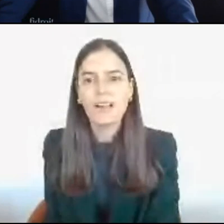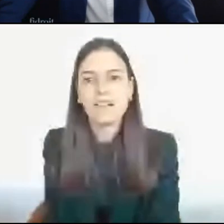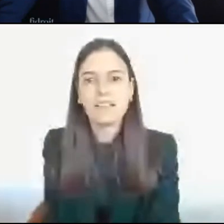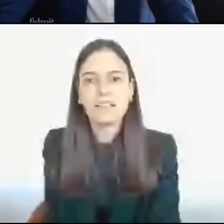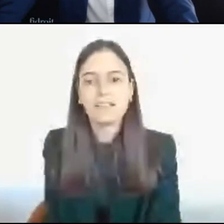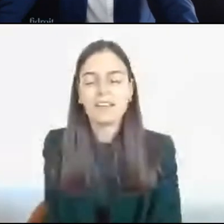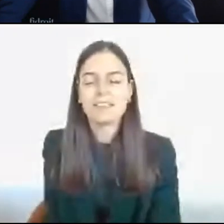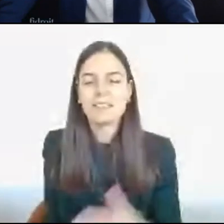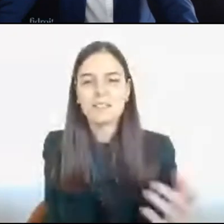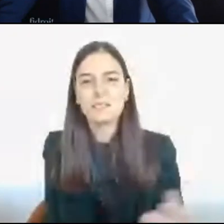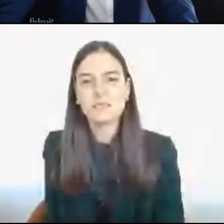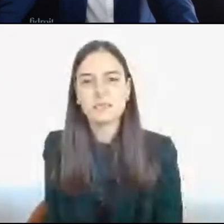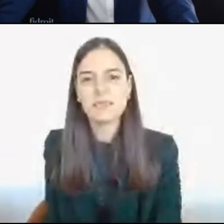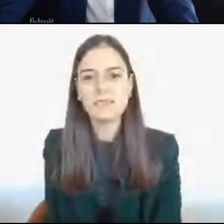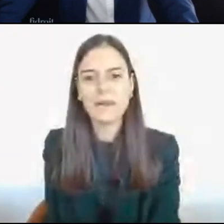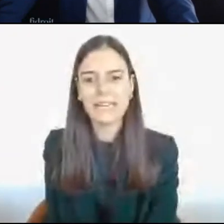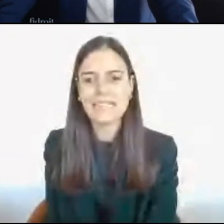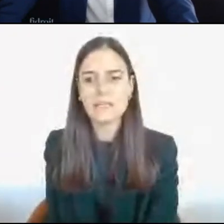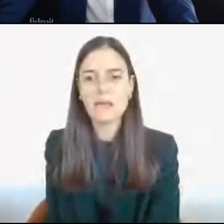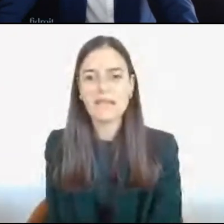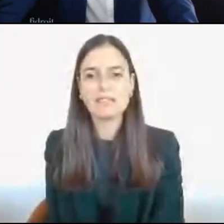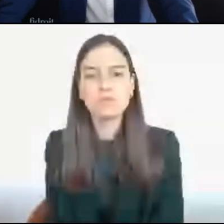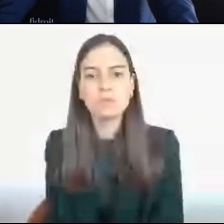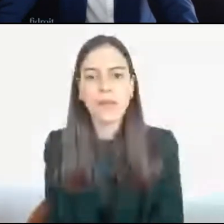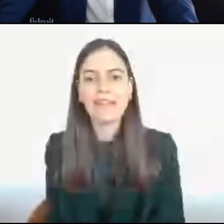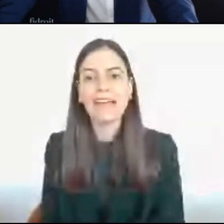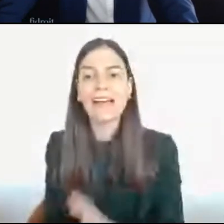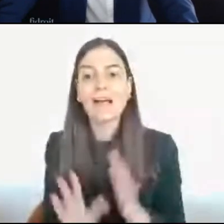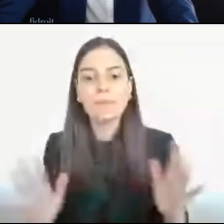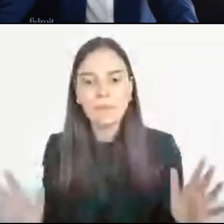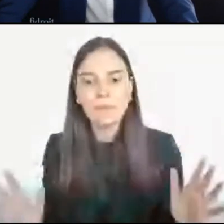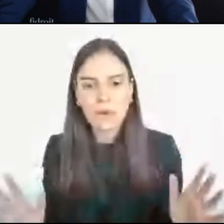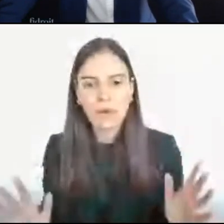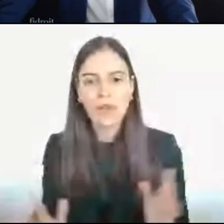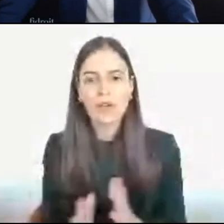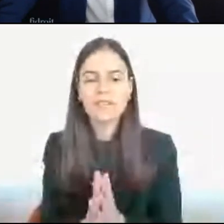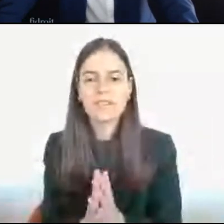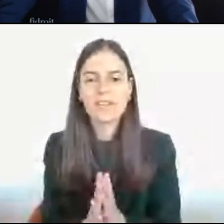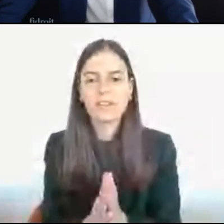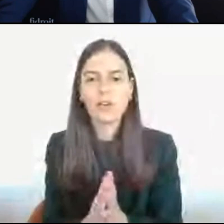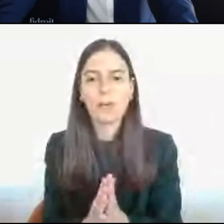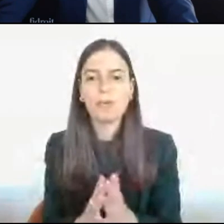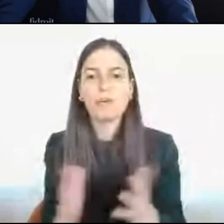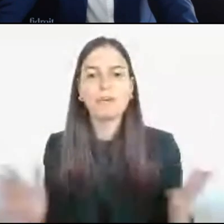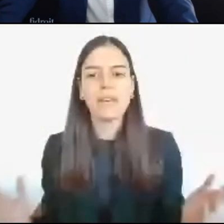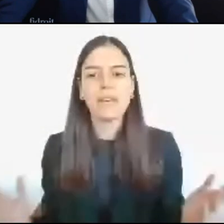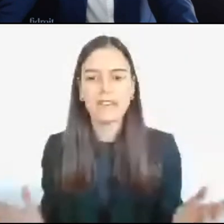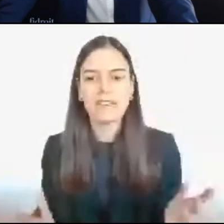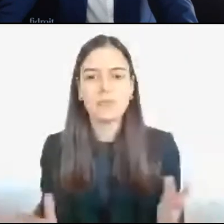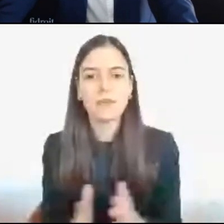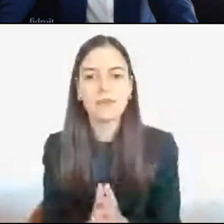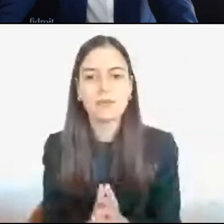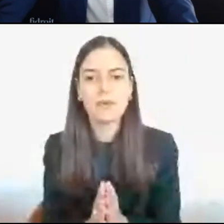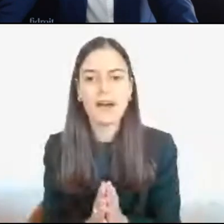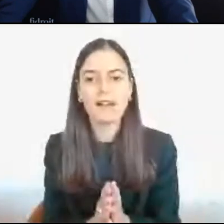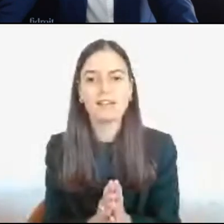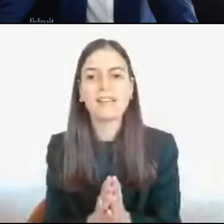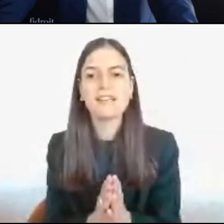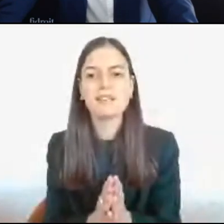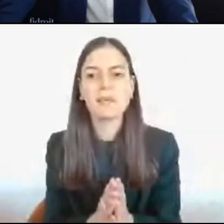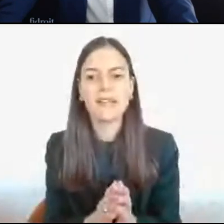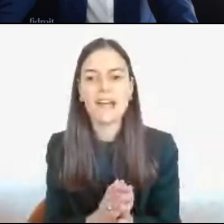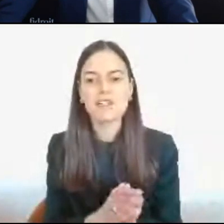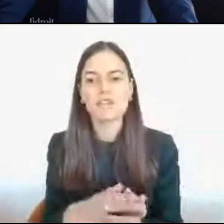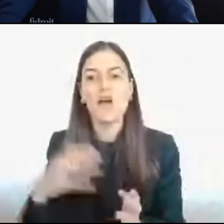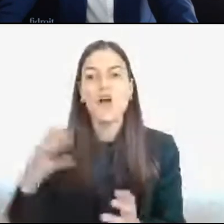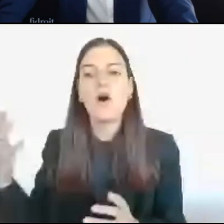simple, accessible sur le site de la Caisse d'épargne. Il vous permet rapidement déjà d'avoir un premier état des lieux et de voir